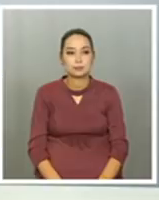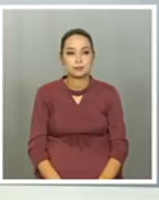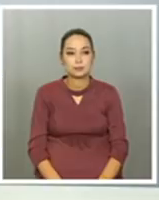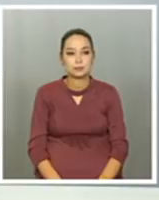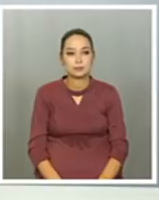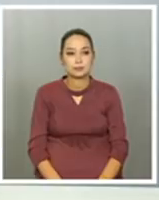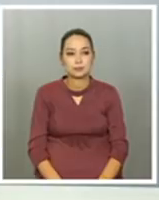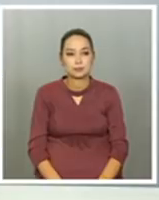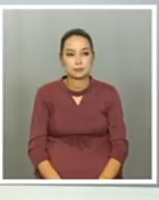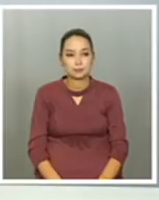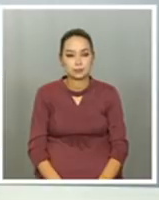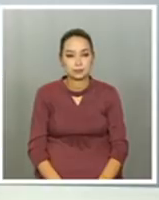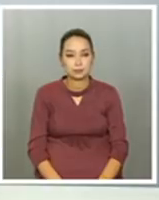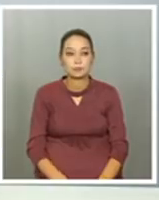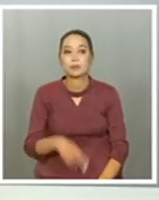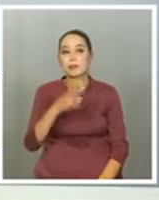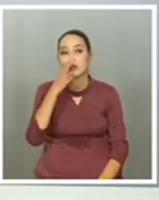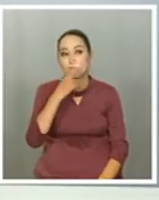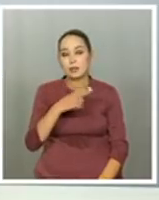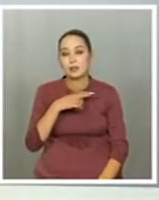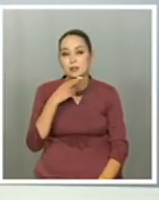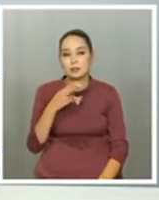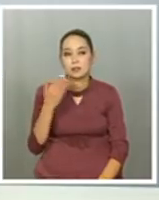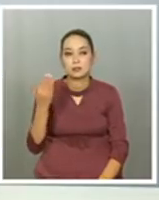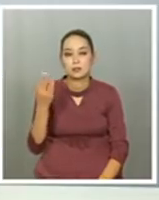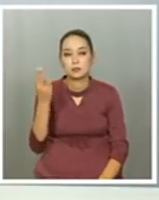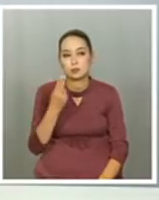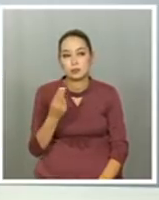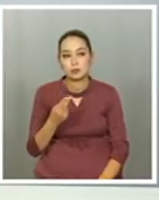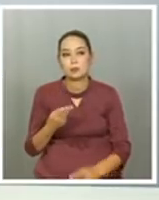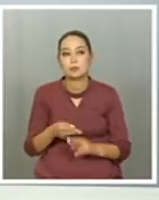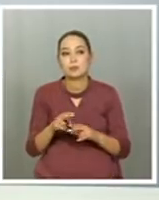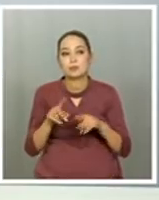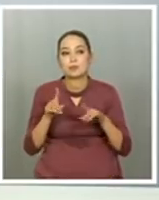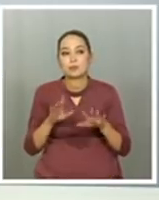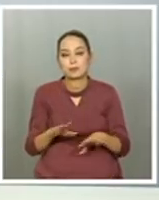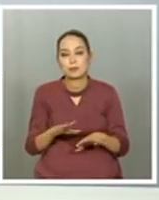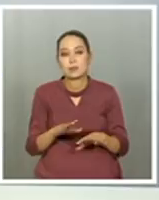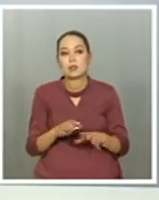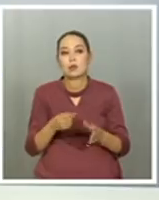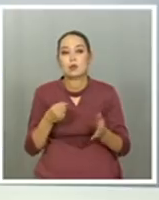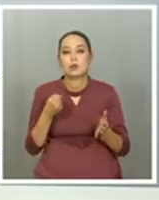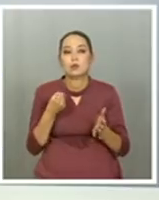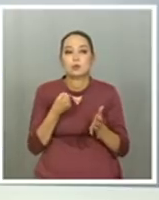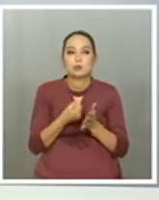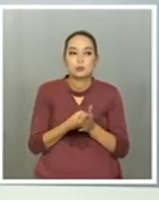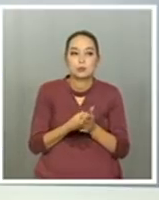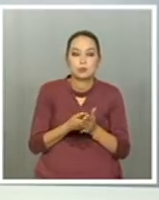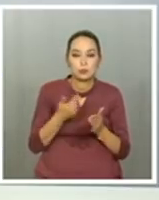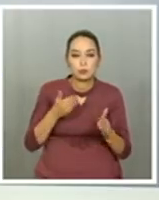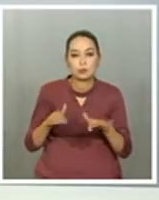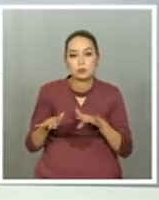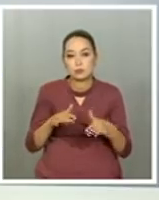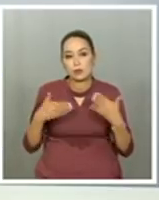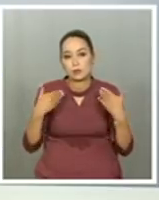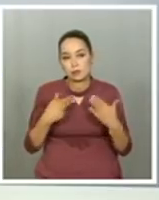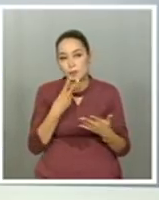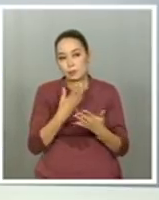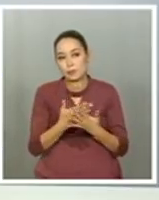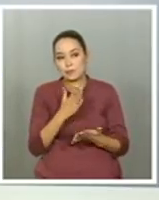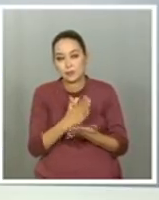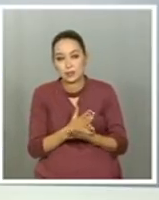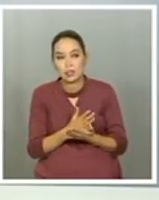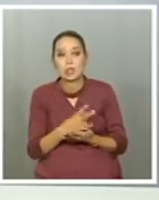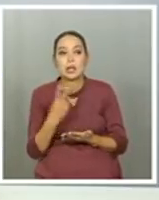оқушылар, анимацияға назар аударайық. Бұл жерде бізде әрекеттесуге дейінгі денелер қозғалысы көрсетілген. Екінші,